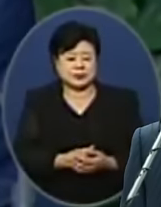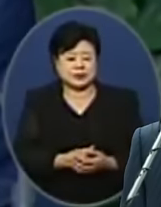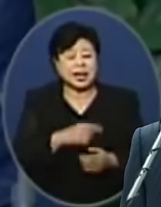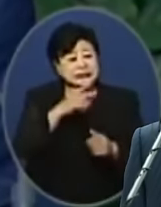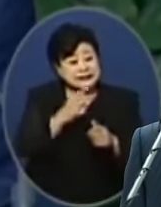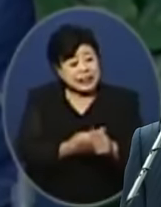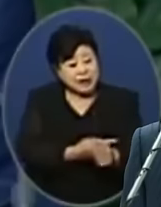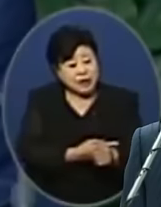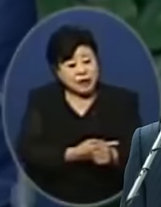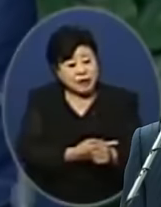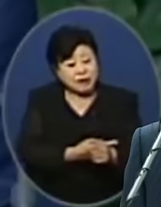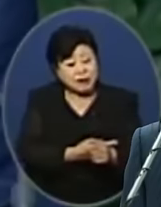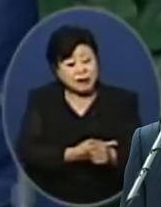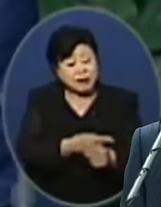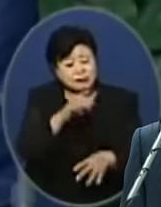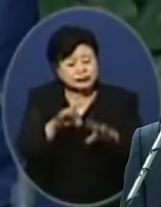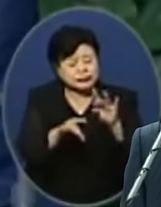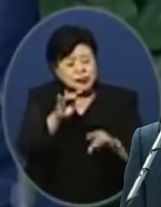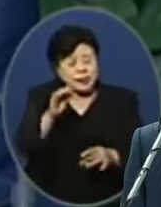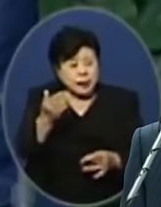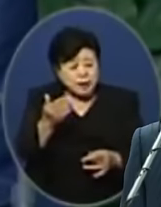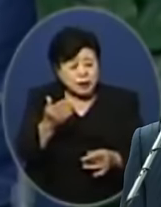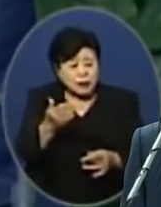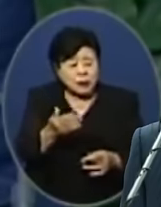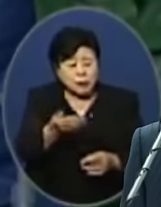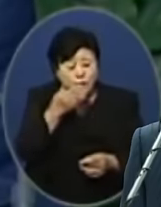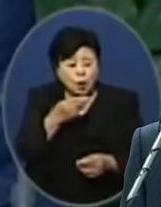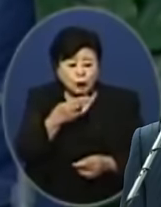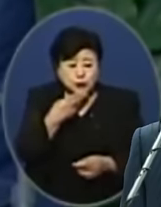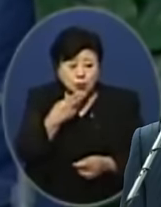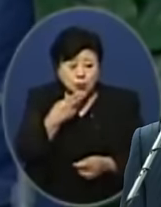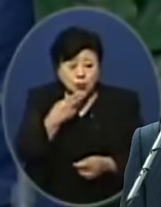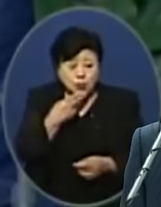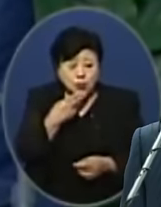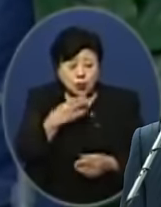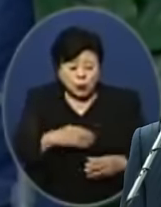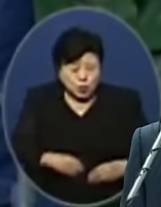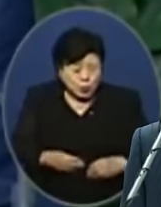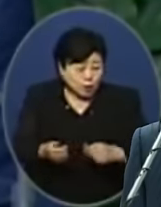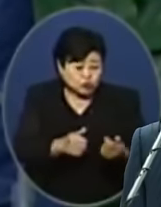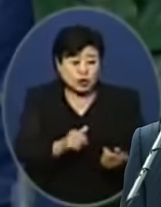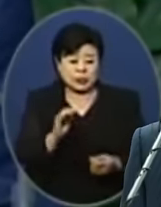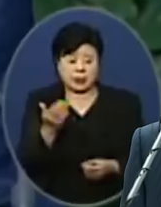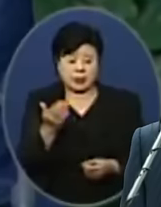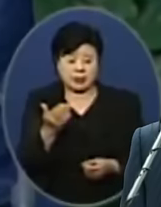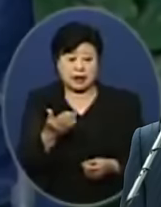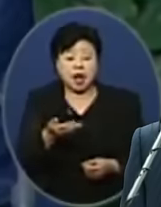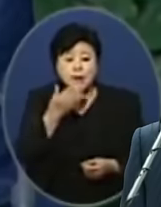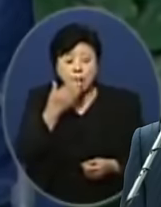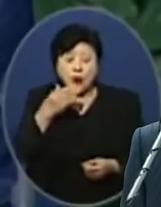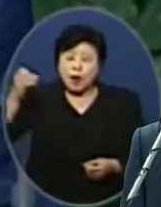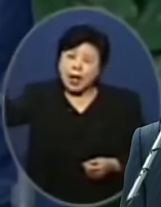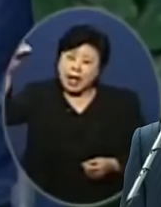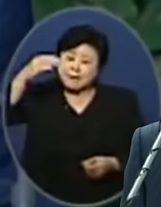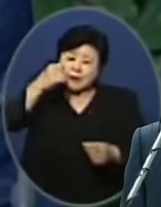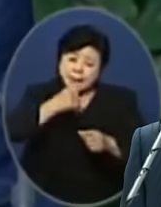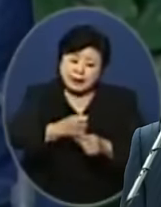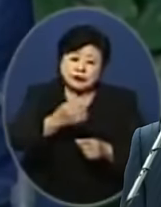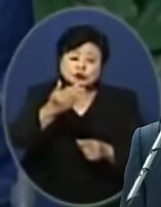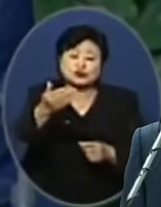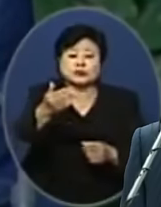자연이 사막화되면 양식이 없어져서 다 굶어 죽지 않습니까? 우리 양식은 햇빛이